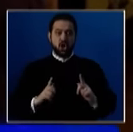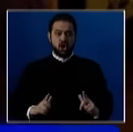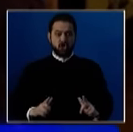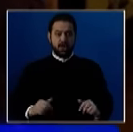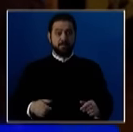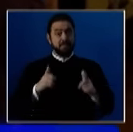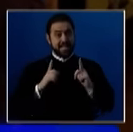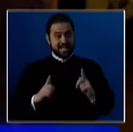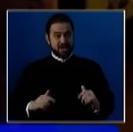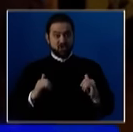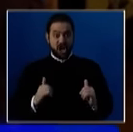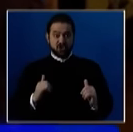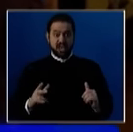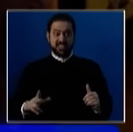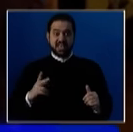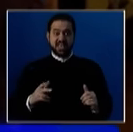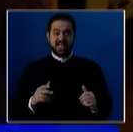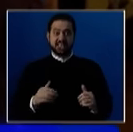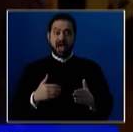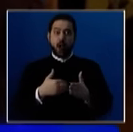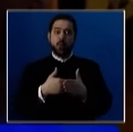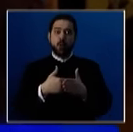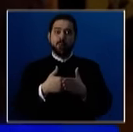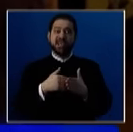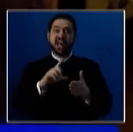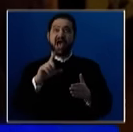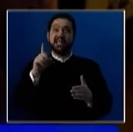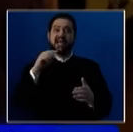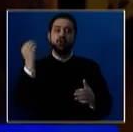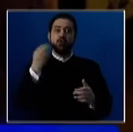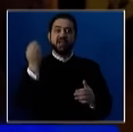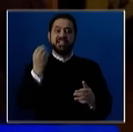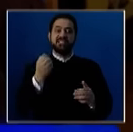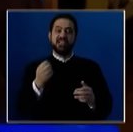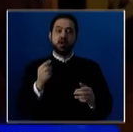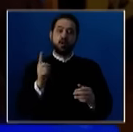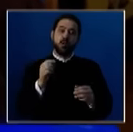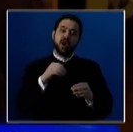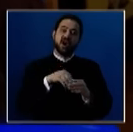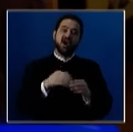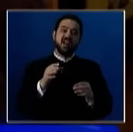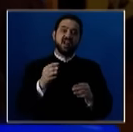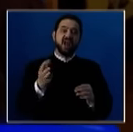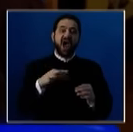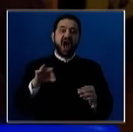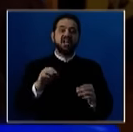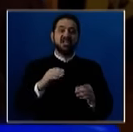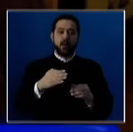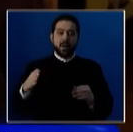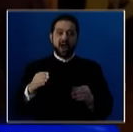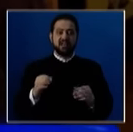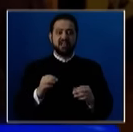Liniștea aceasta este, de fapt, sălășluirea în preajma lui Dumnezeu. Într-în altă parte, în Pateric, zice așa: